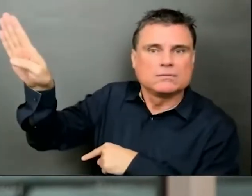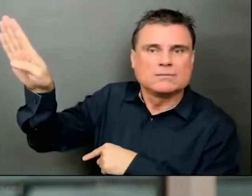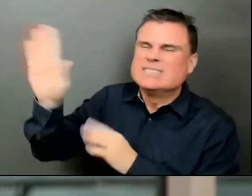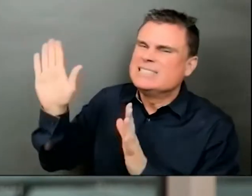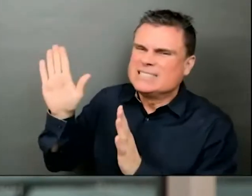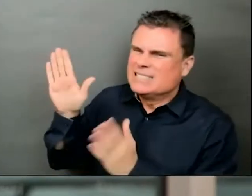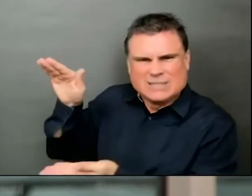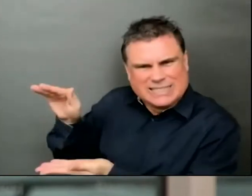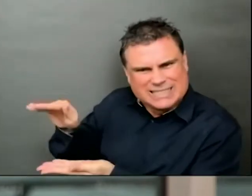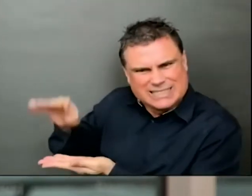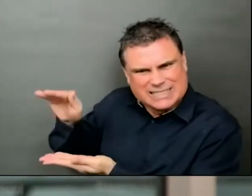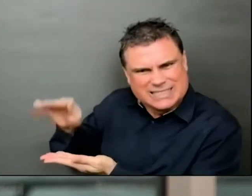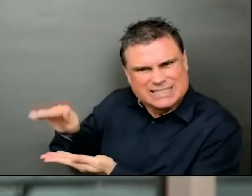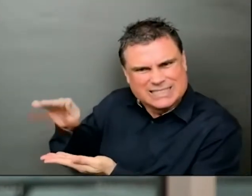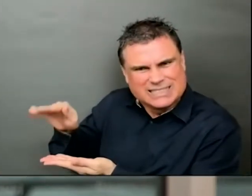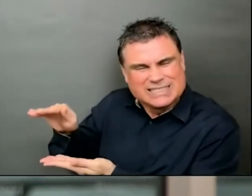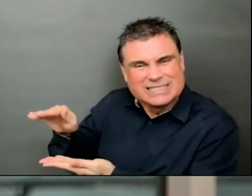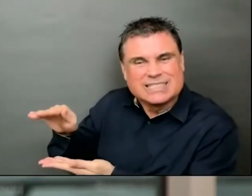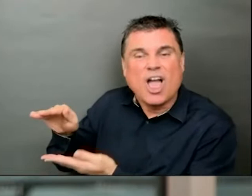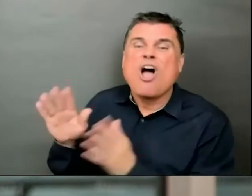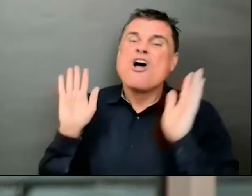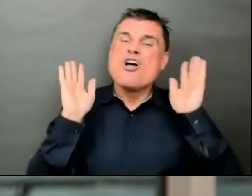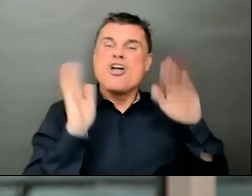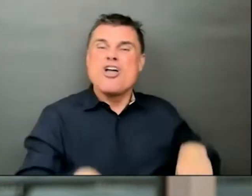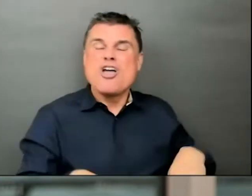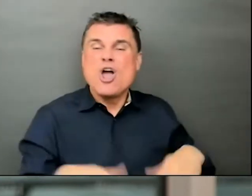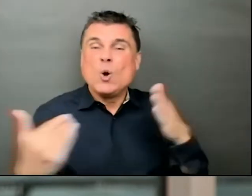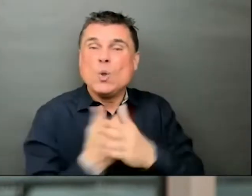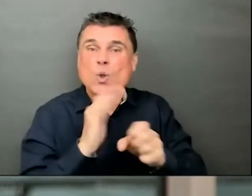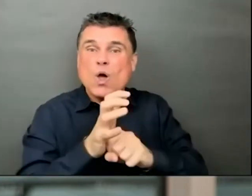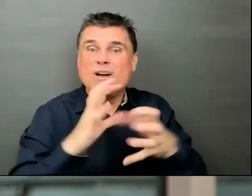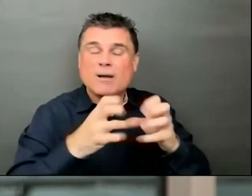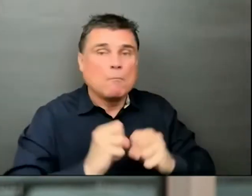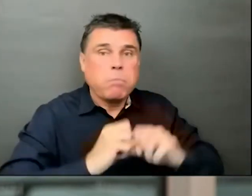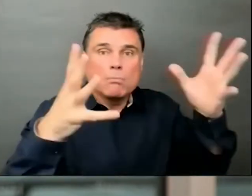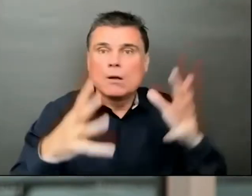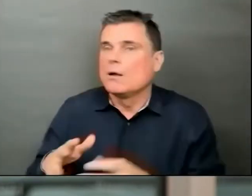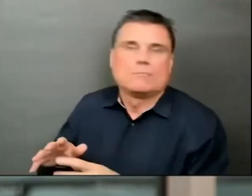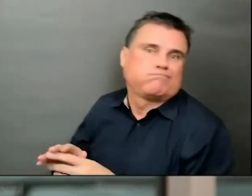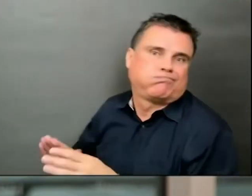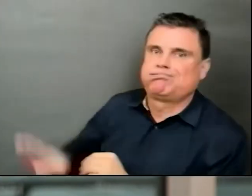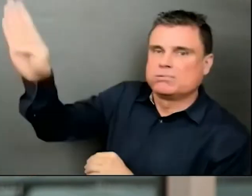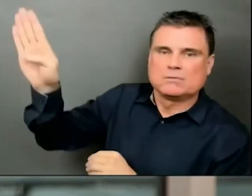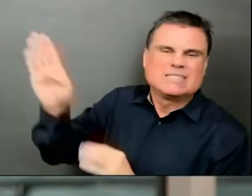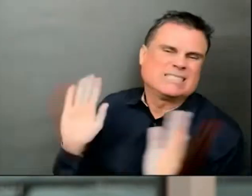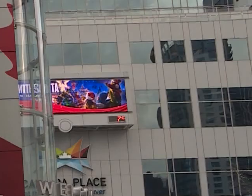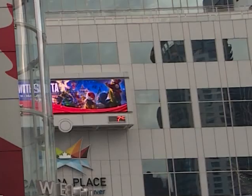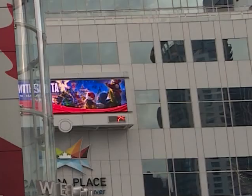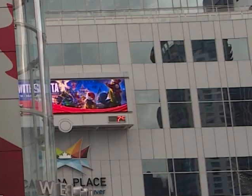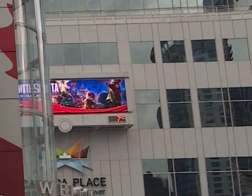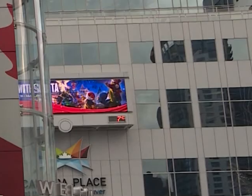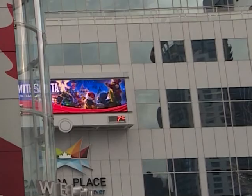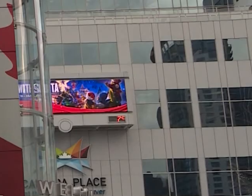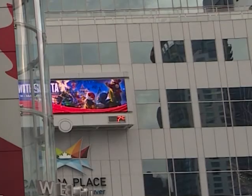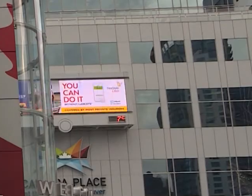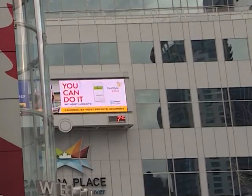work, especially with that increasing information we have about these more transmissible variants. 因此，